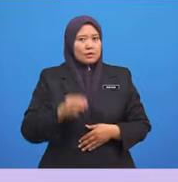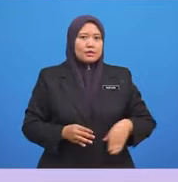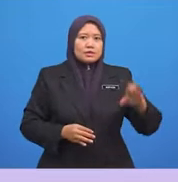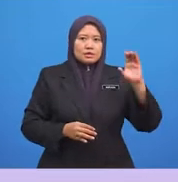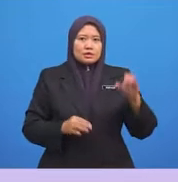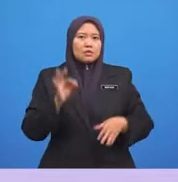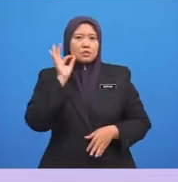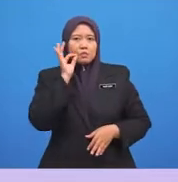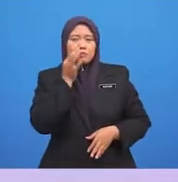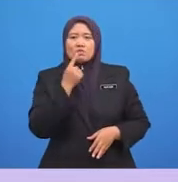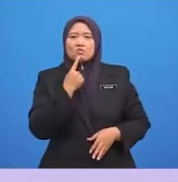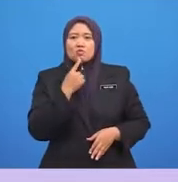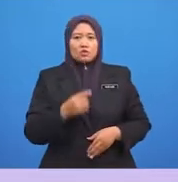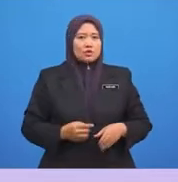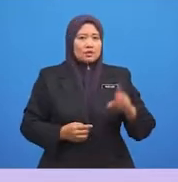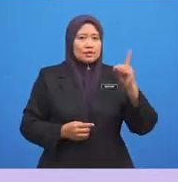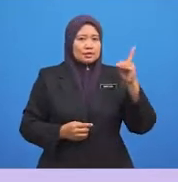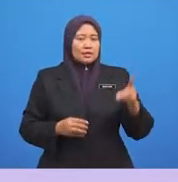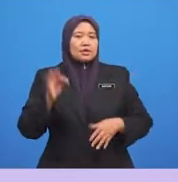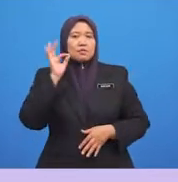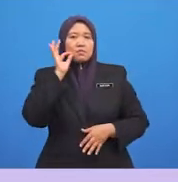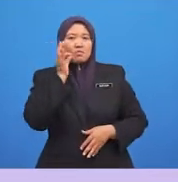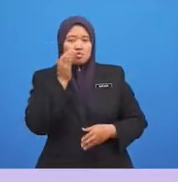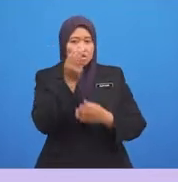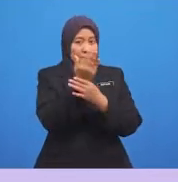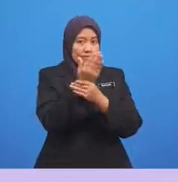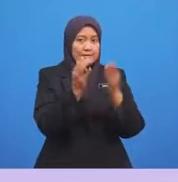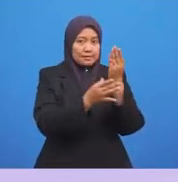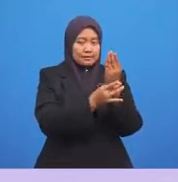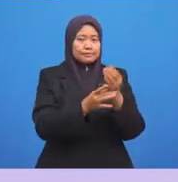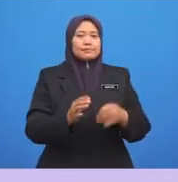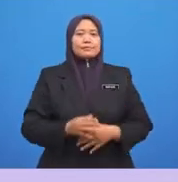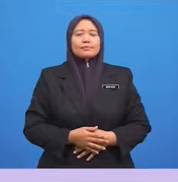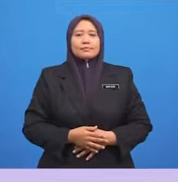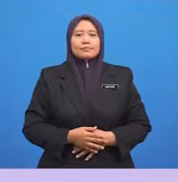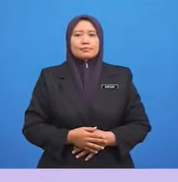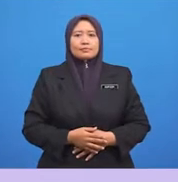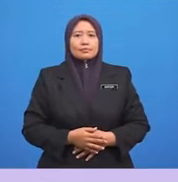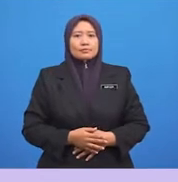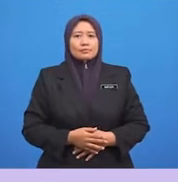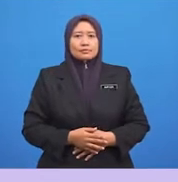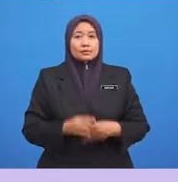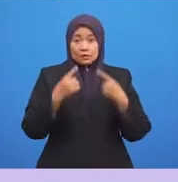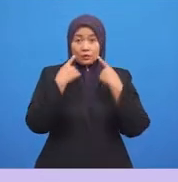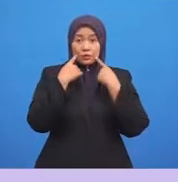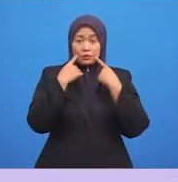tangan. Ha, murid-murid, jawapan bagi soalan 10 ini pula ialah